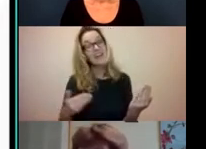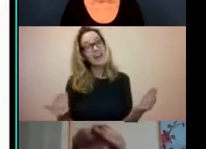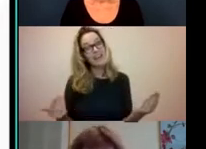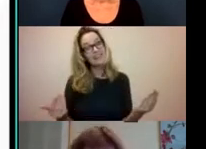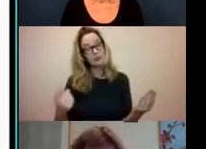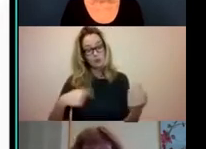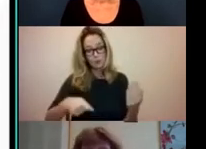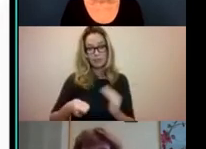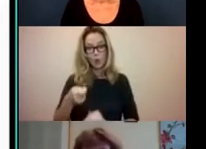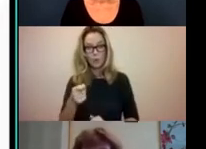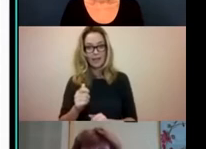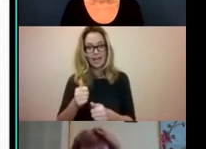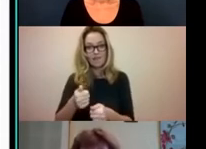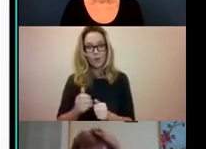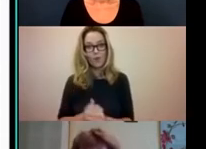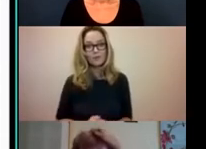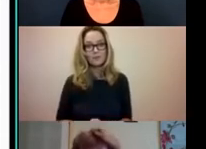opleiding gaan doen. En ik heb toen